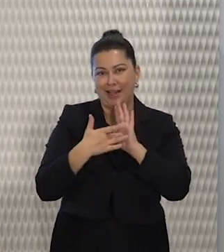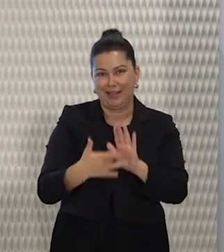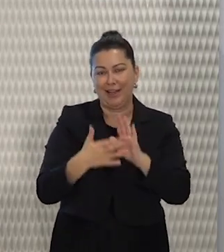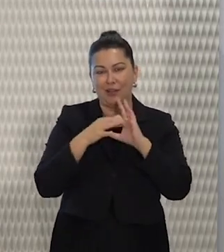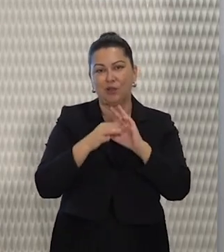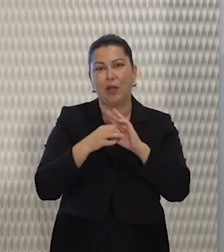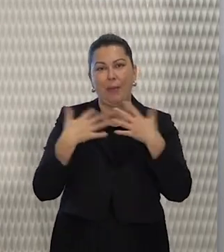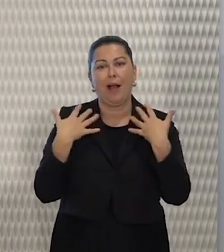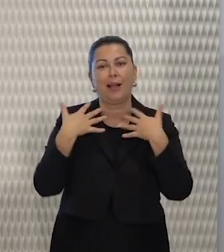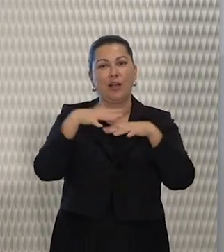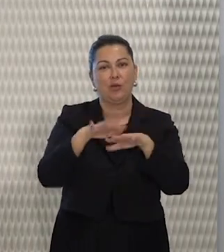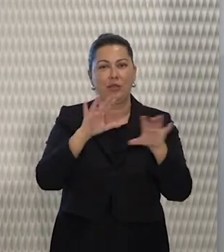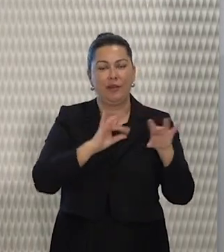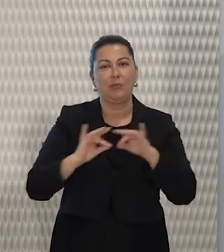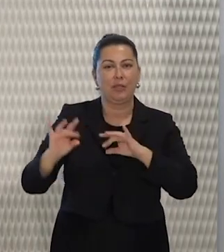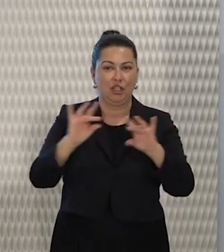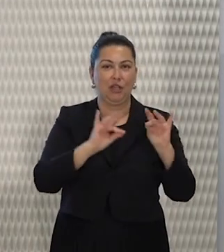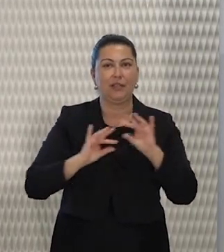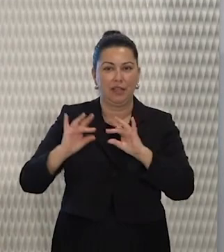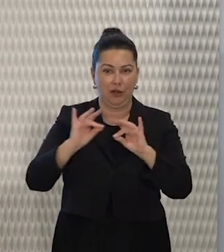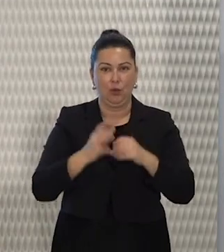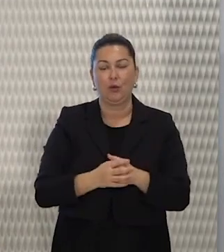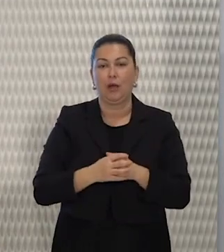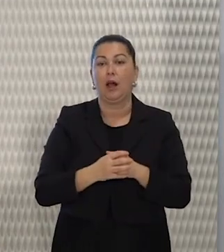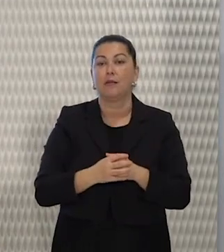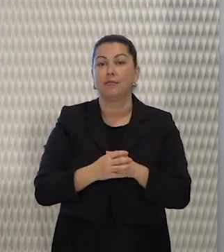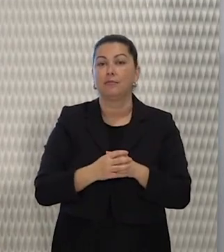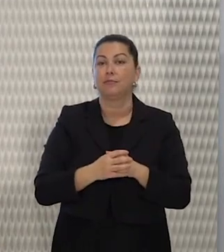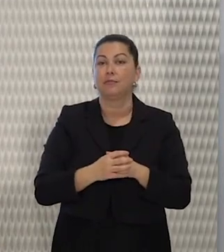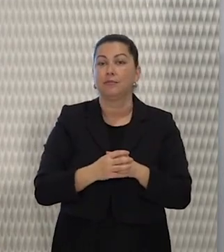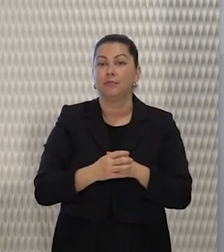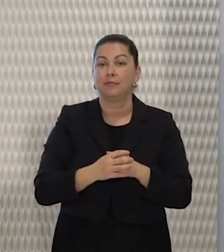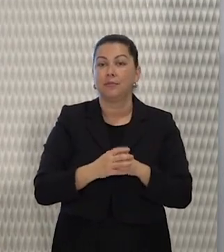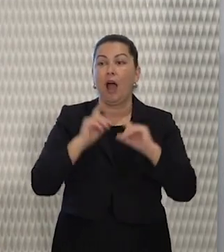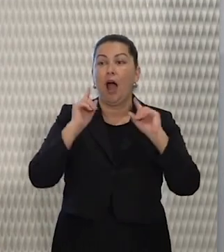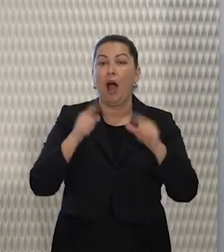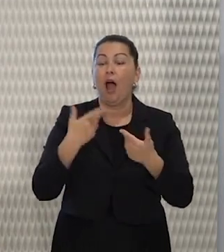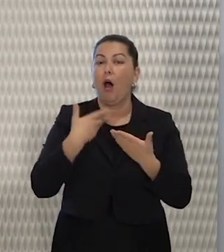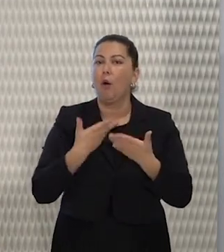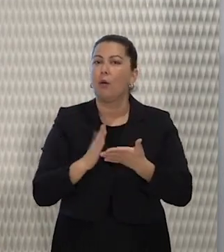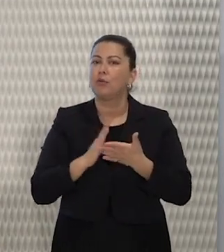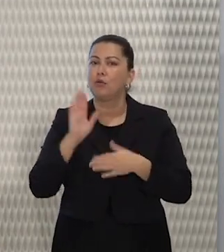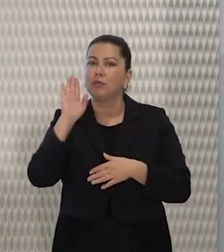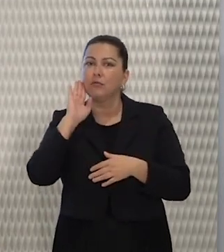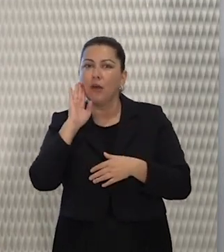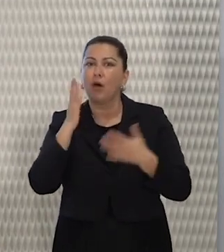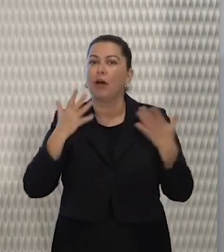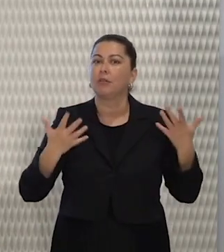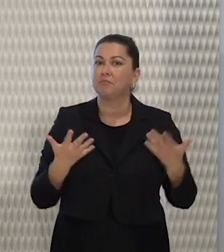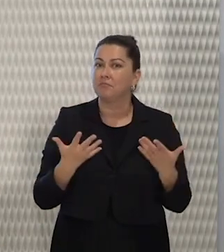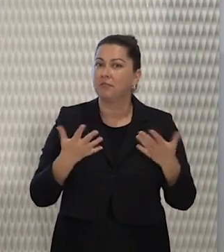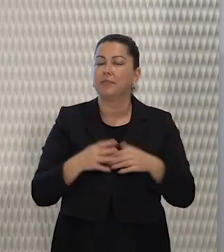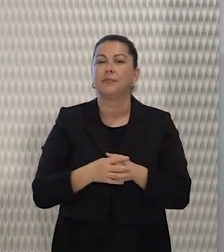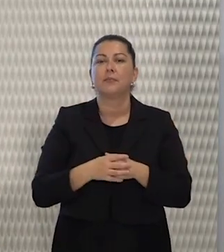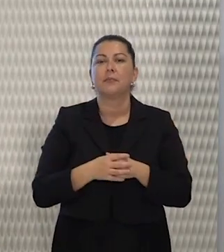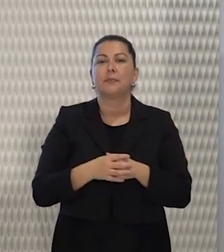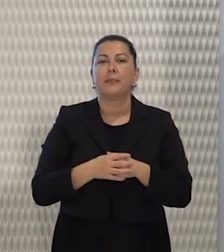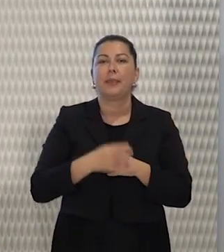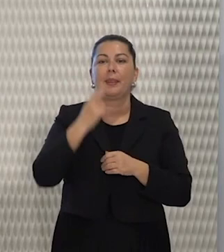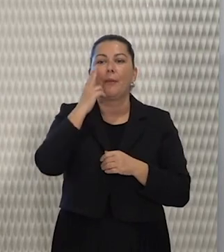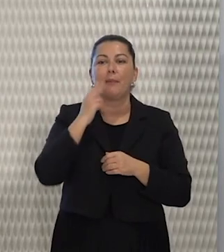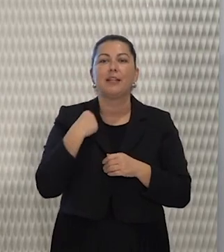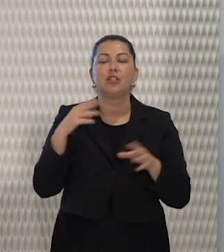für inklusive Beschäftigung. Was ich aber auch gehört hätte, ist, dass die Menschen